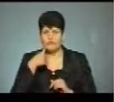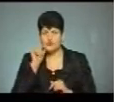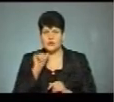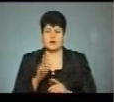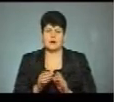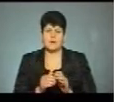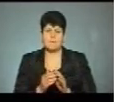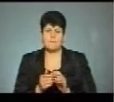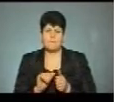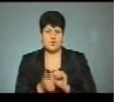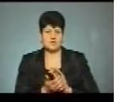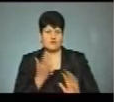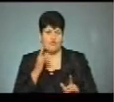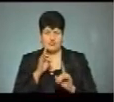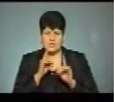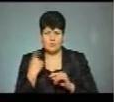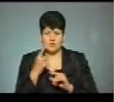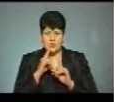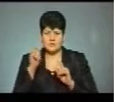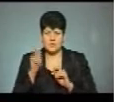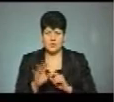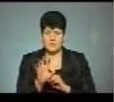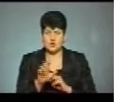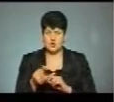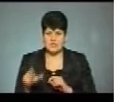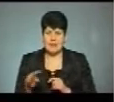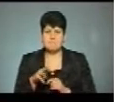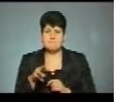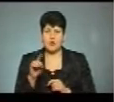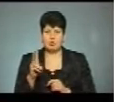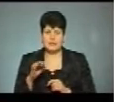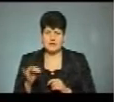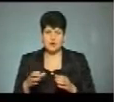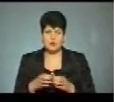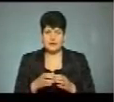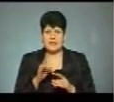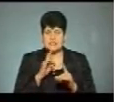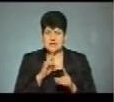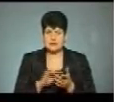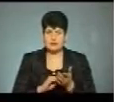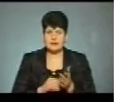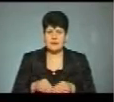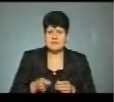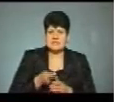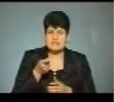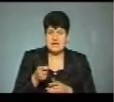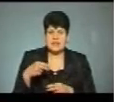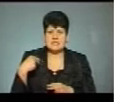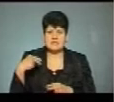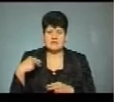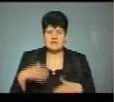позачергову сесію облради приїхали близько 500 людей з миколинецької громади. На цій сесії депутати написали звернення до президента